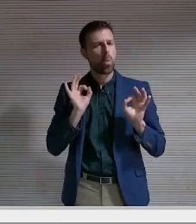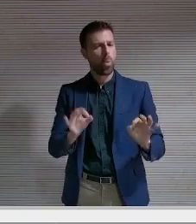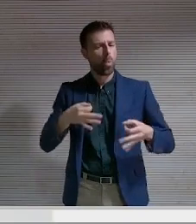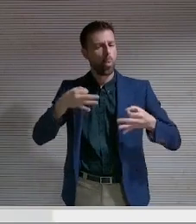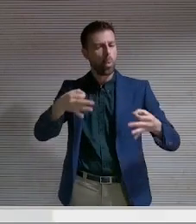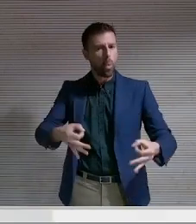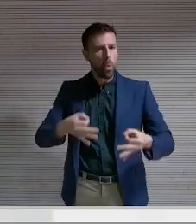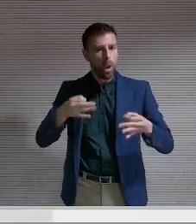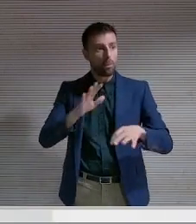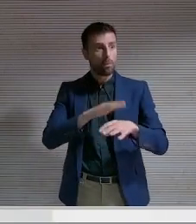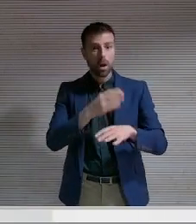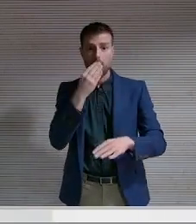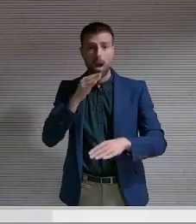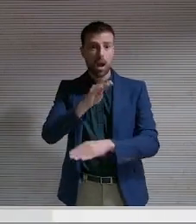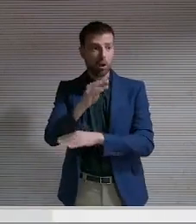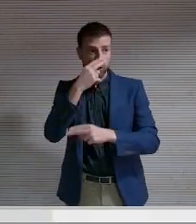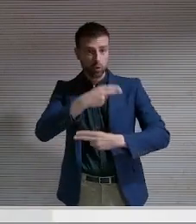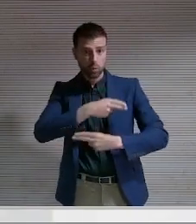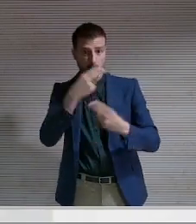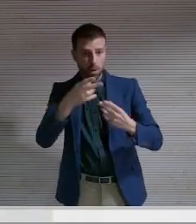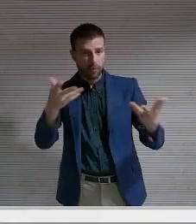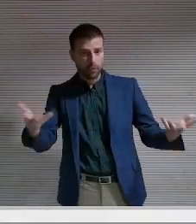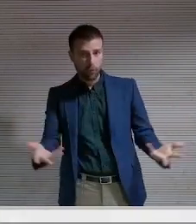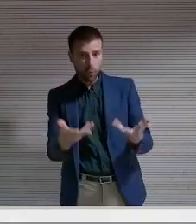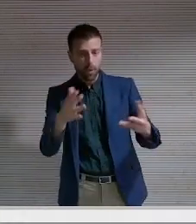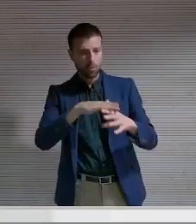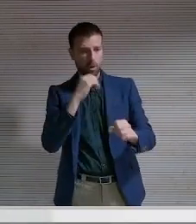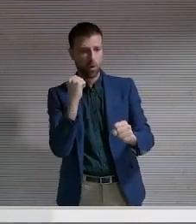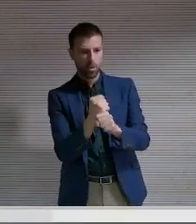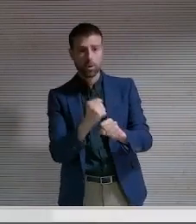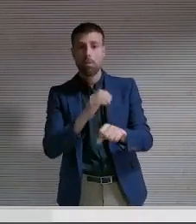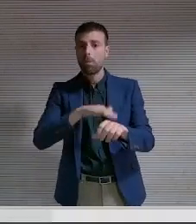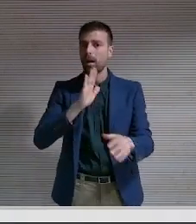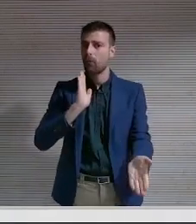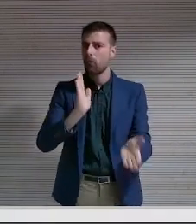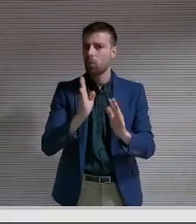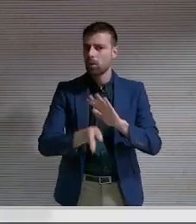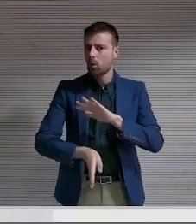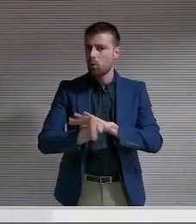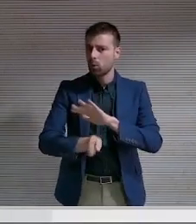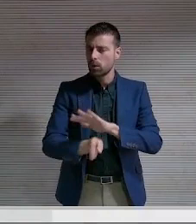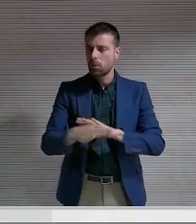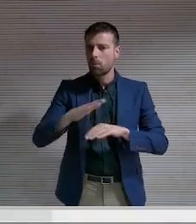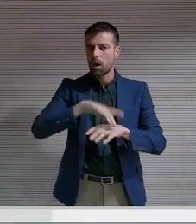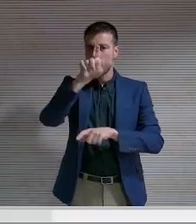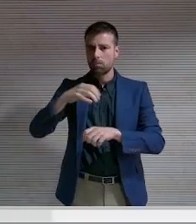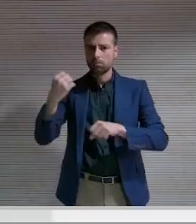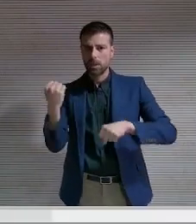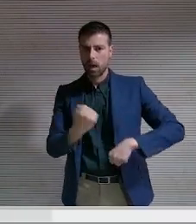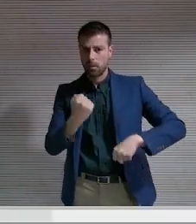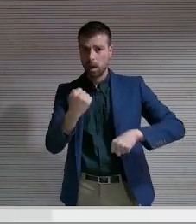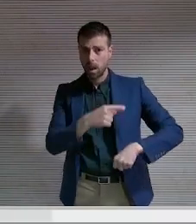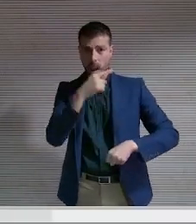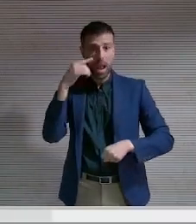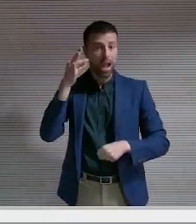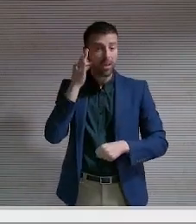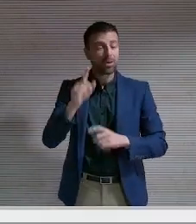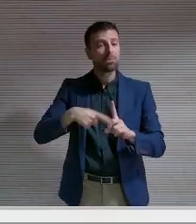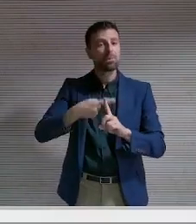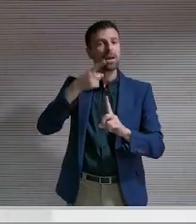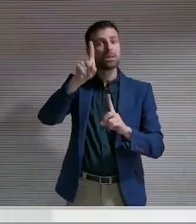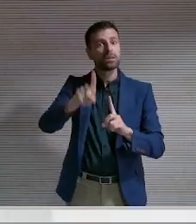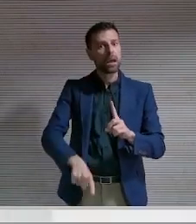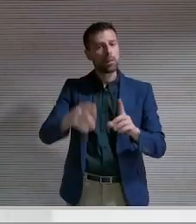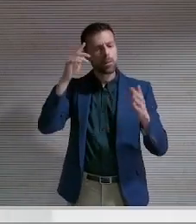pel que fa als ajuts públics de foment a l'ocupació, per la formació constant de les persones treballadores, però també dirigint-nos